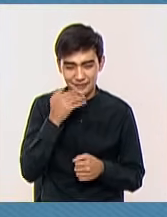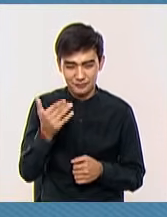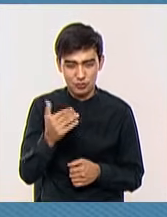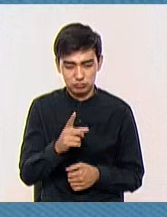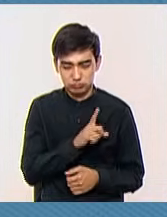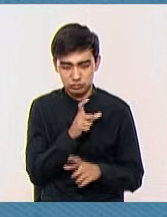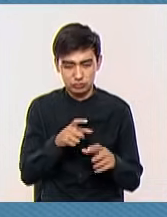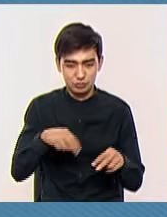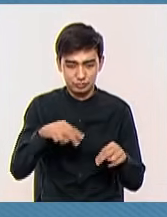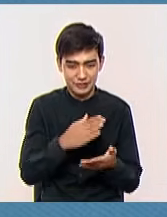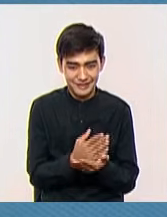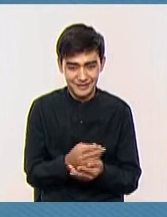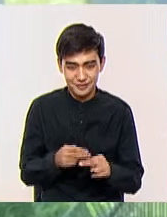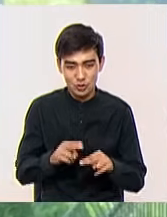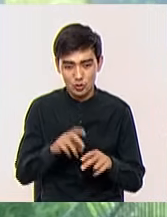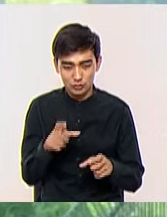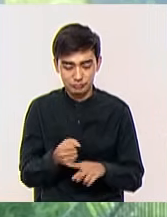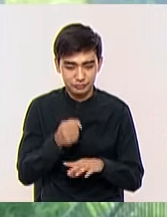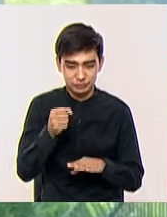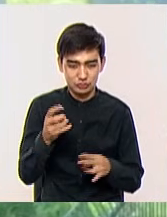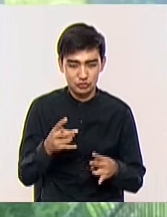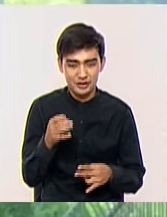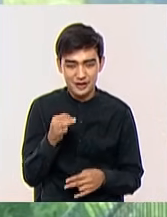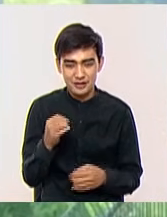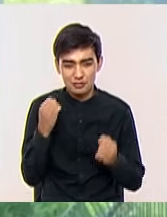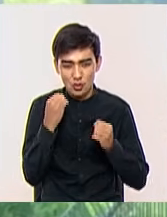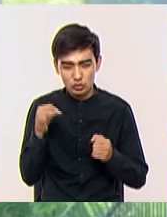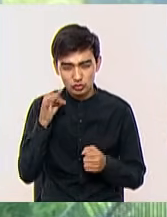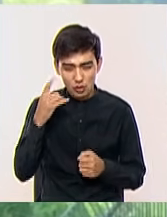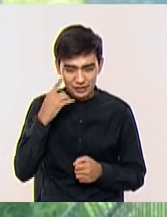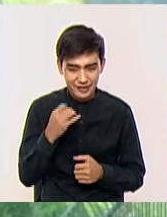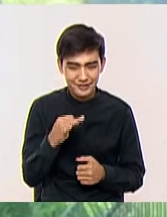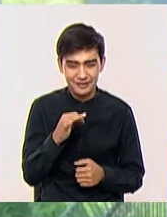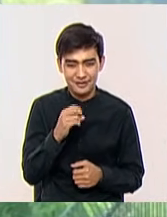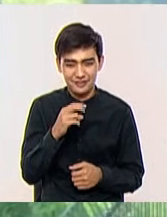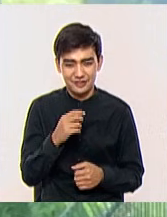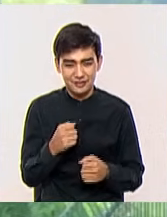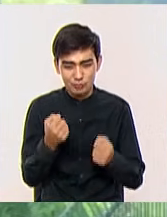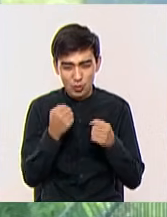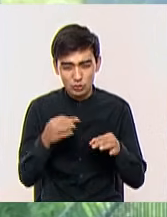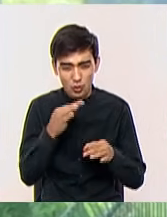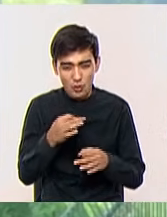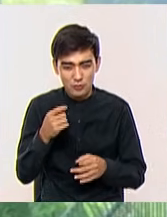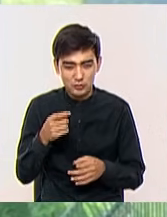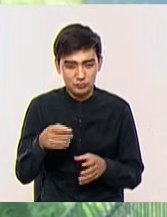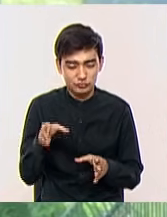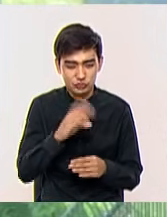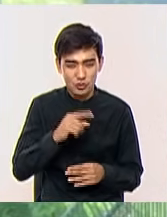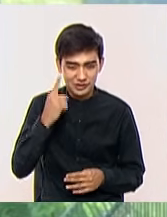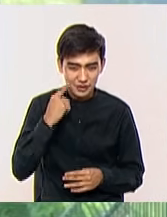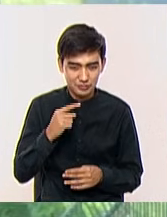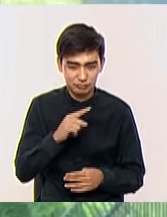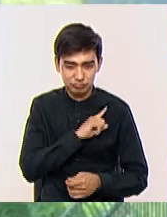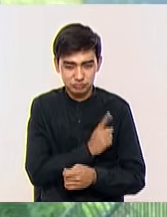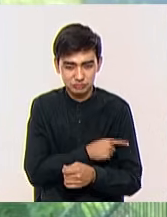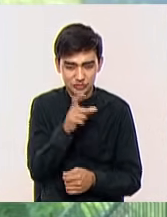жоқ. Спортқа тұлға болатын, спорттың ғылымынан хабары бар, спорттың тарихынан хабары бар. Ұлттың намысқа кәдімгі оң иығын төсеген мықты